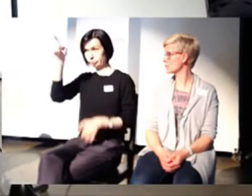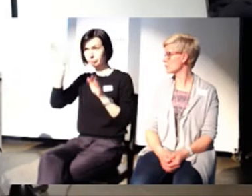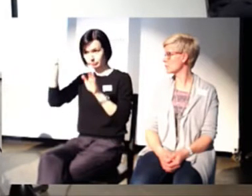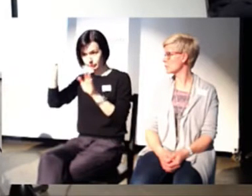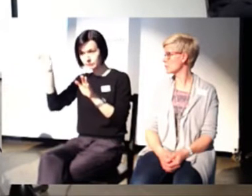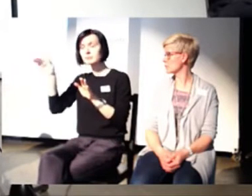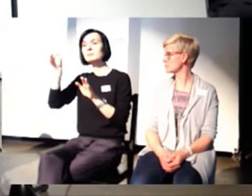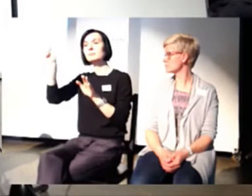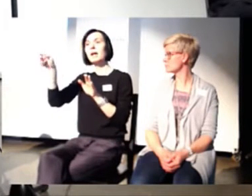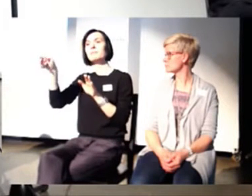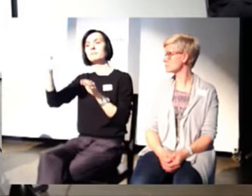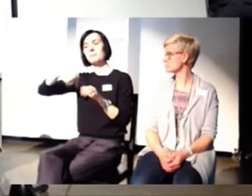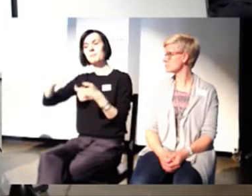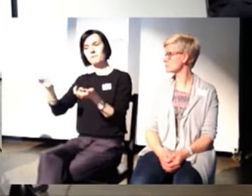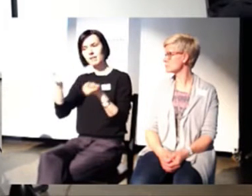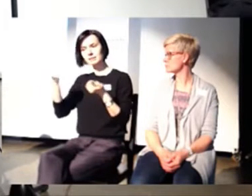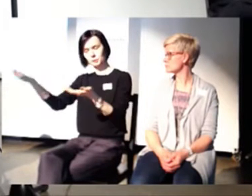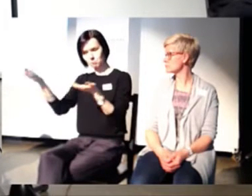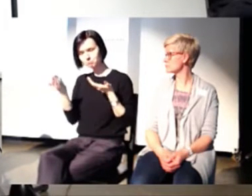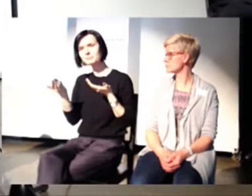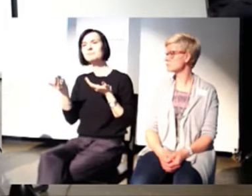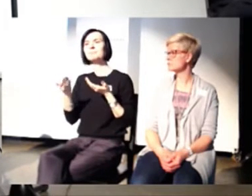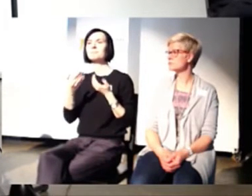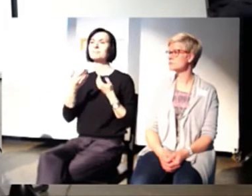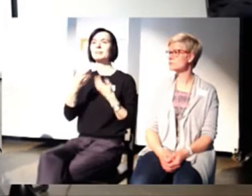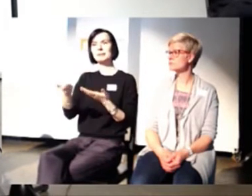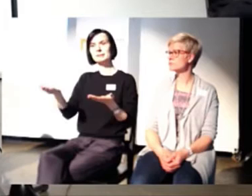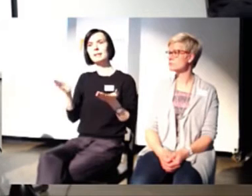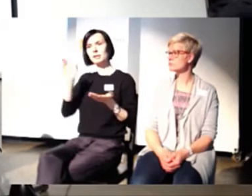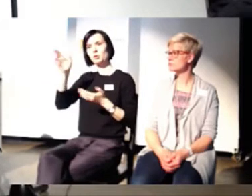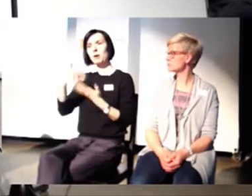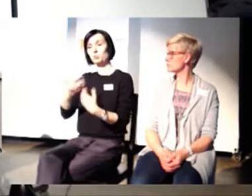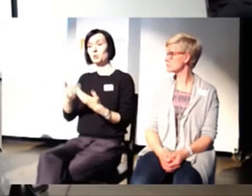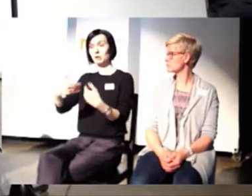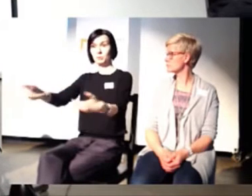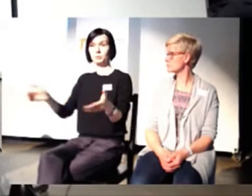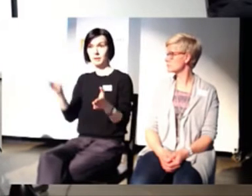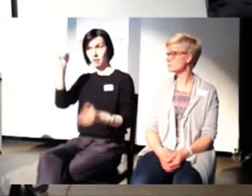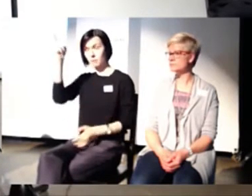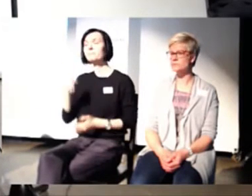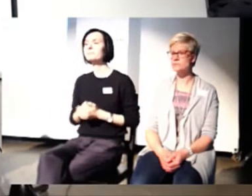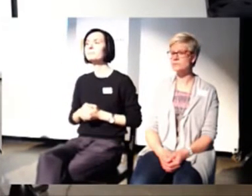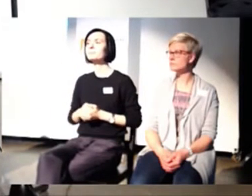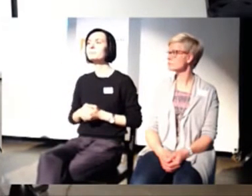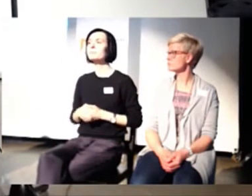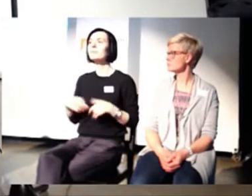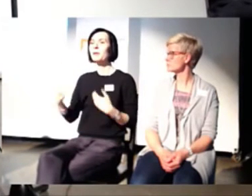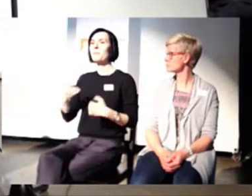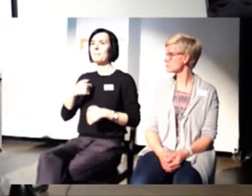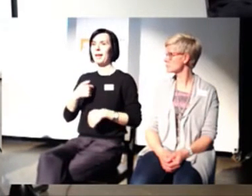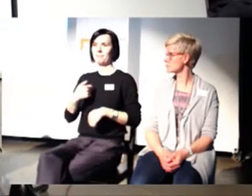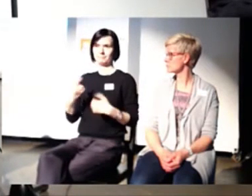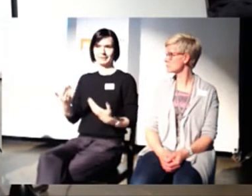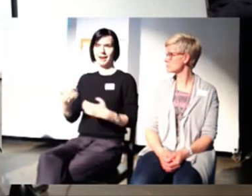ja näyttää meille sitä työskentelytilaa siellä. Mä aion nyt sitten vahtia tätä ajan kulkua